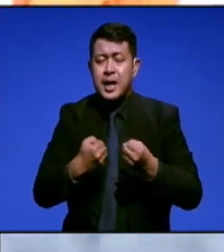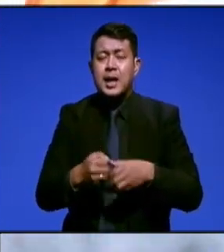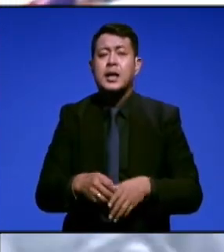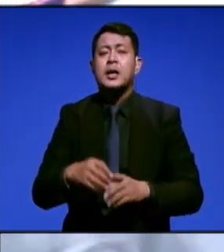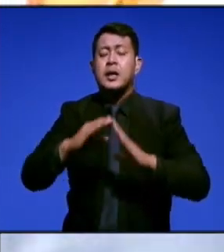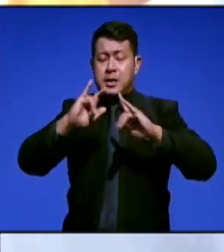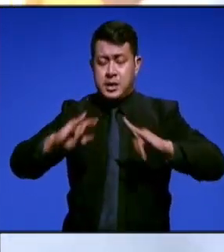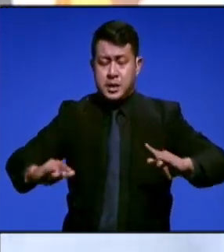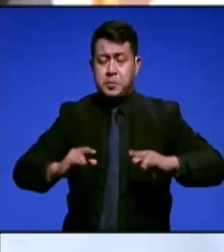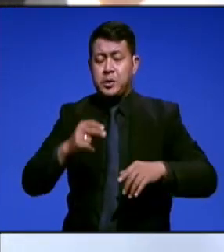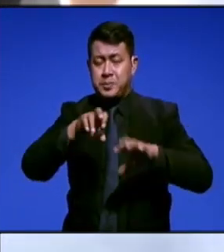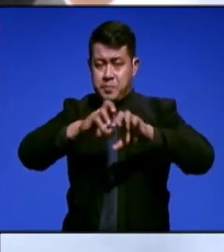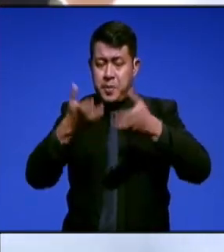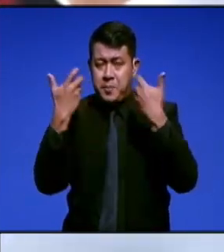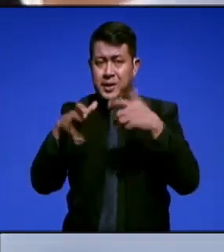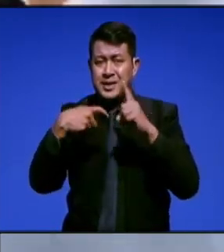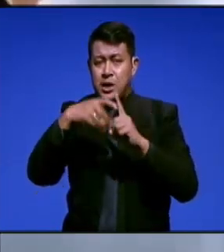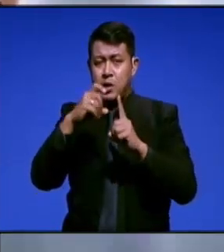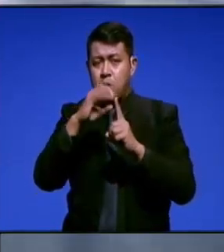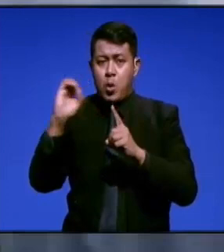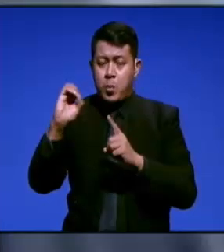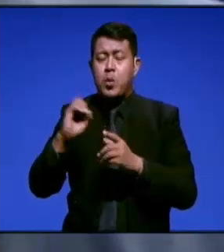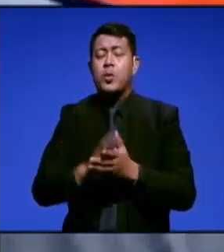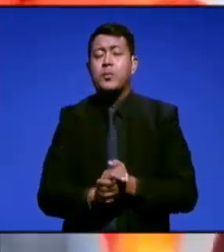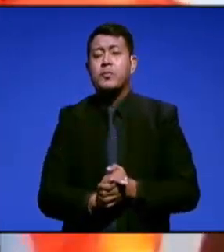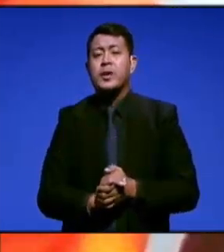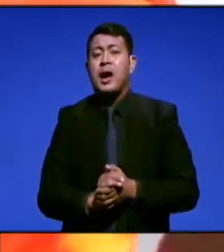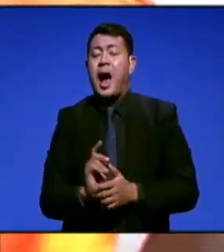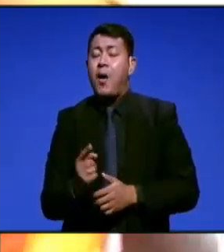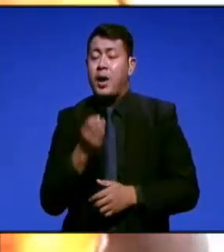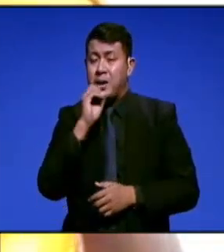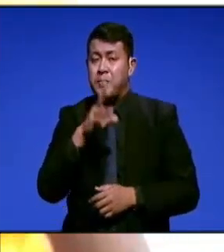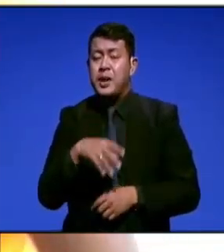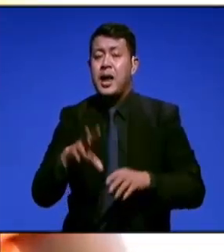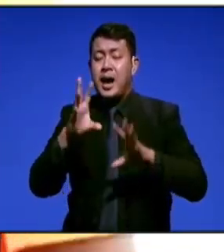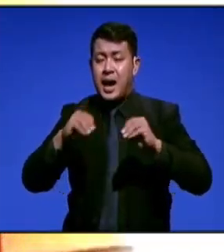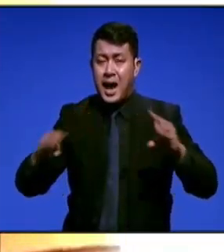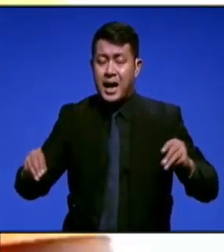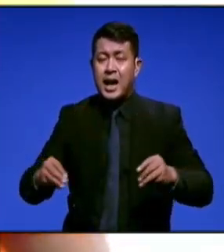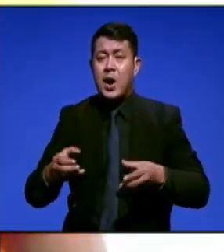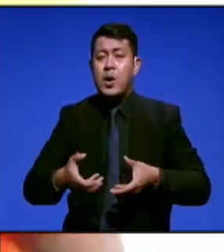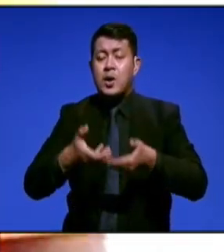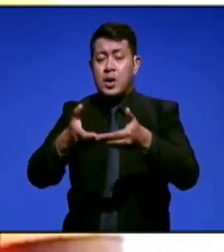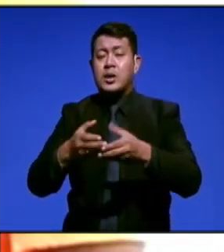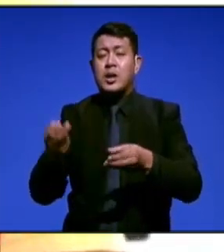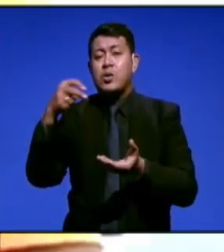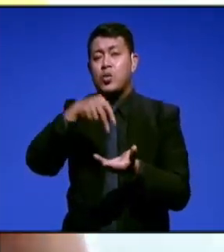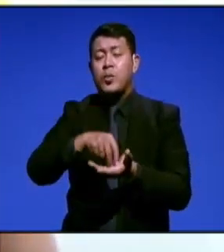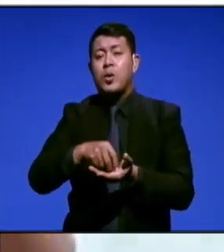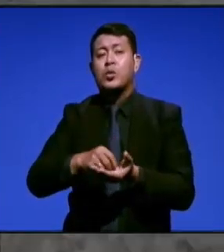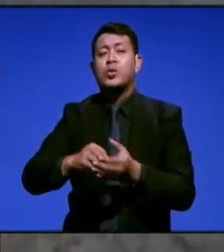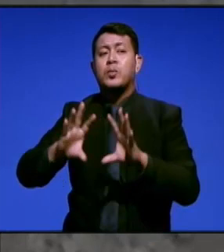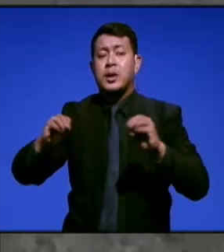pos pemeriksaan gerbang Tol Kopo baru-baru ini. Awalnya mereka mengaku karyawan ekspedisi dan menumpang untuk pergi